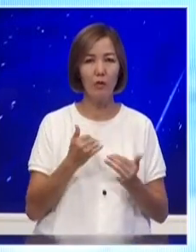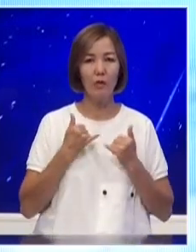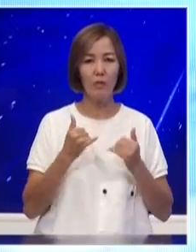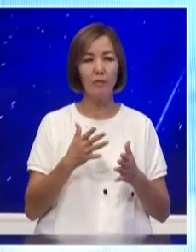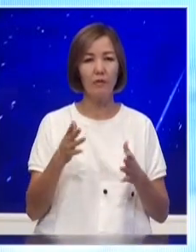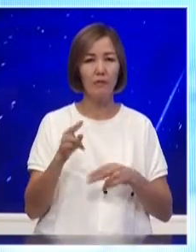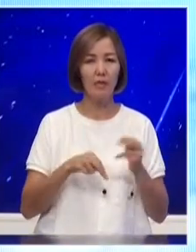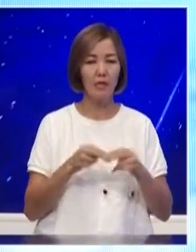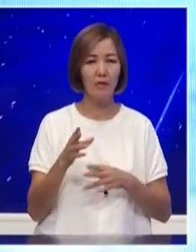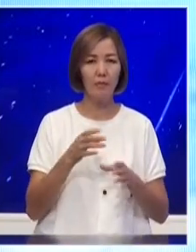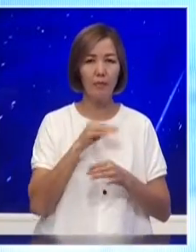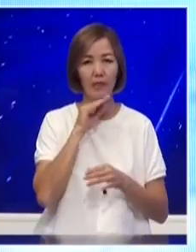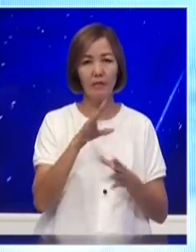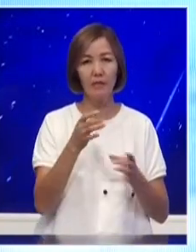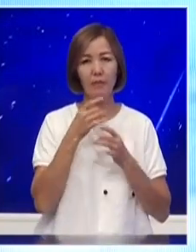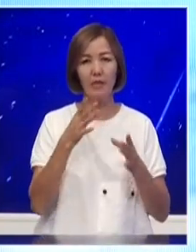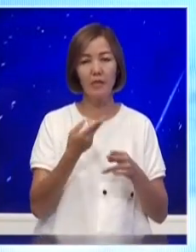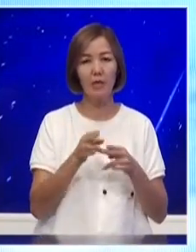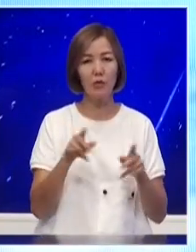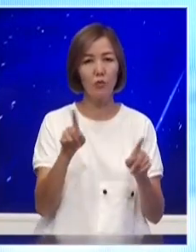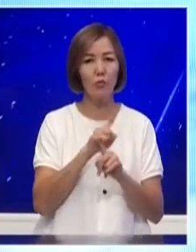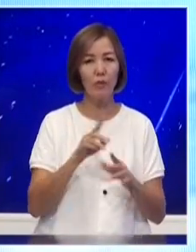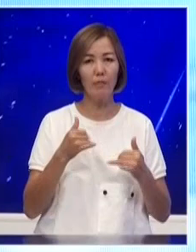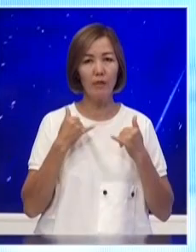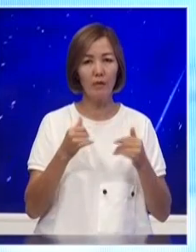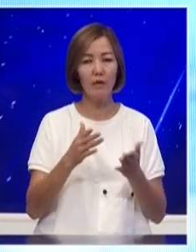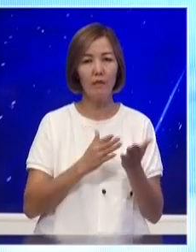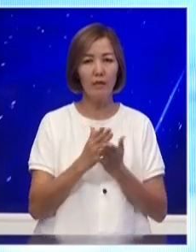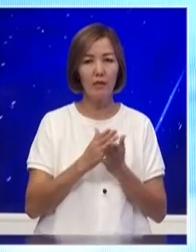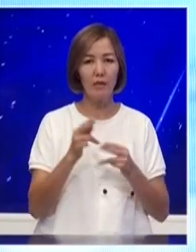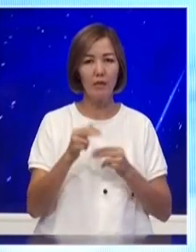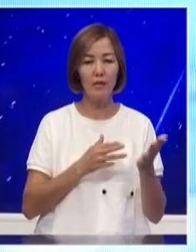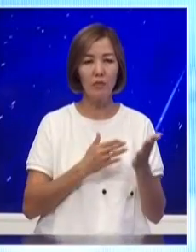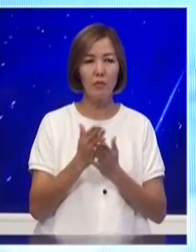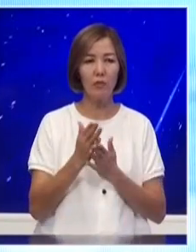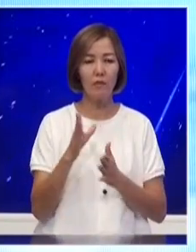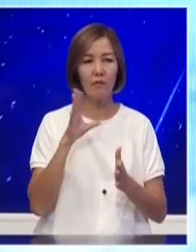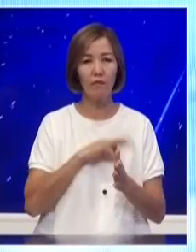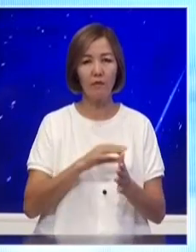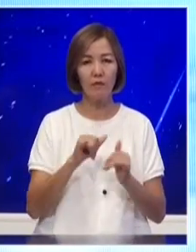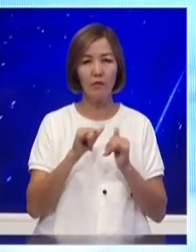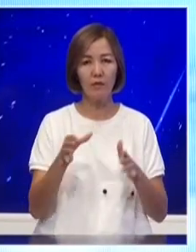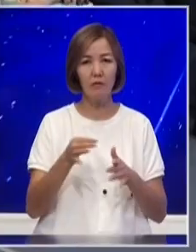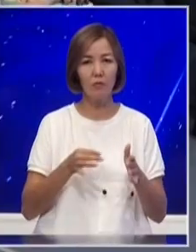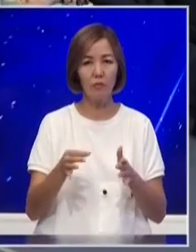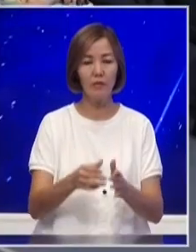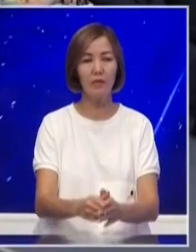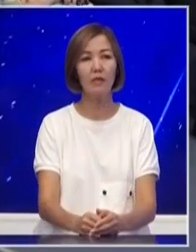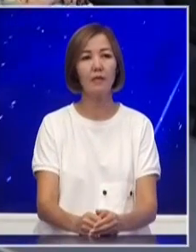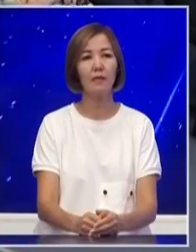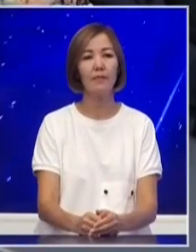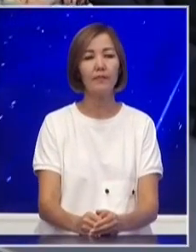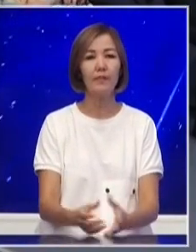всех строителей с профессиональным праздником. Особую благодарность выражаю ветеранам строительной отрасли, внесшим вклад в развитие области. В